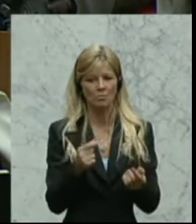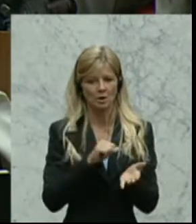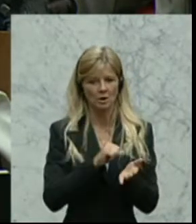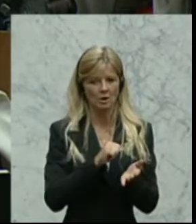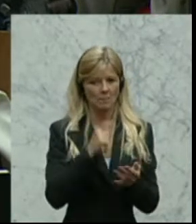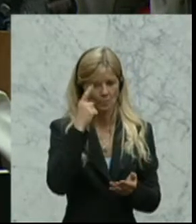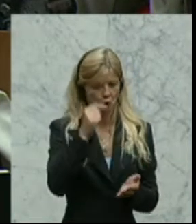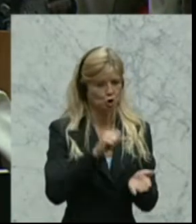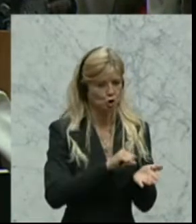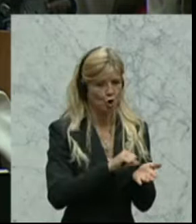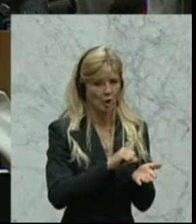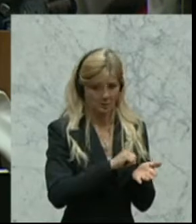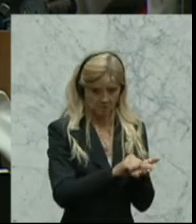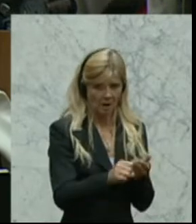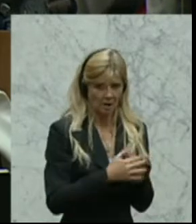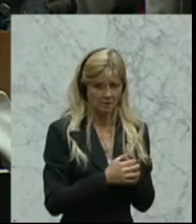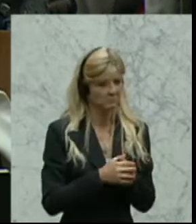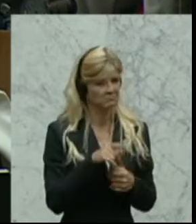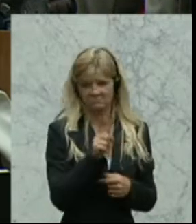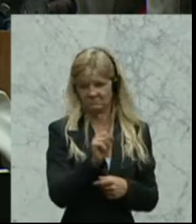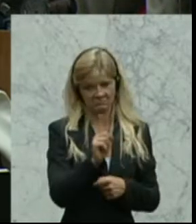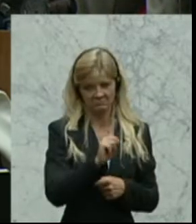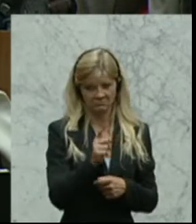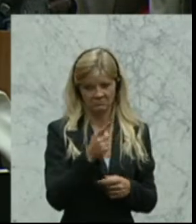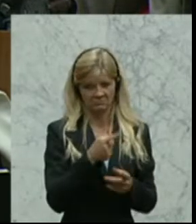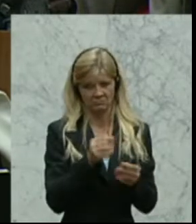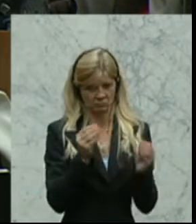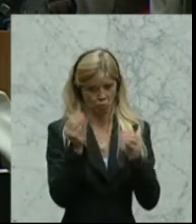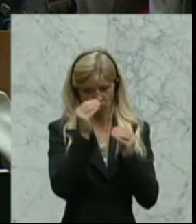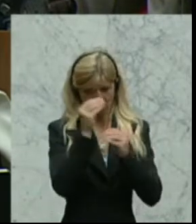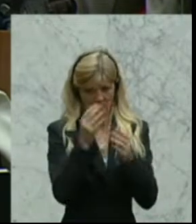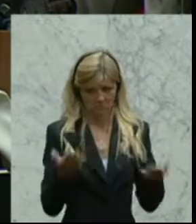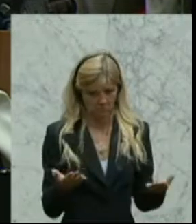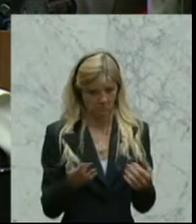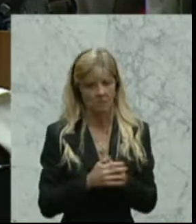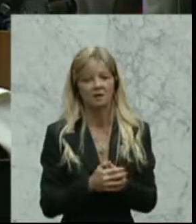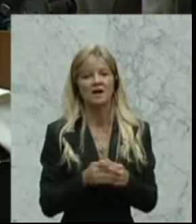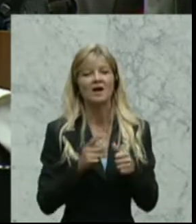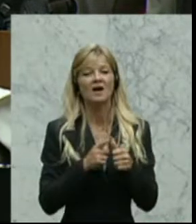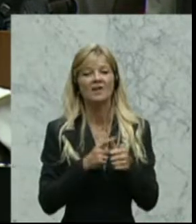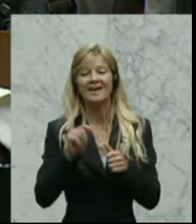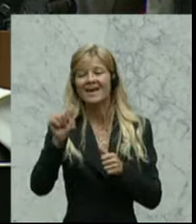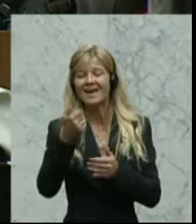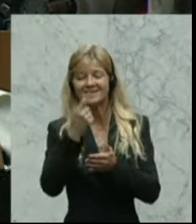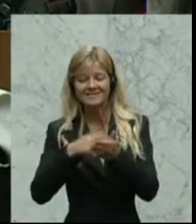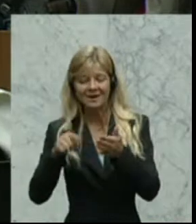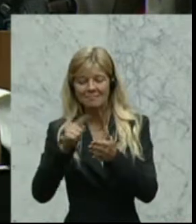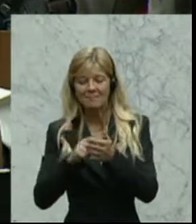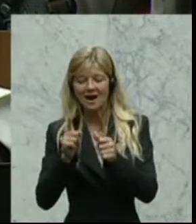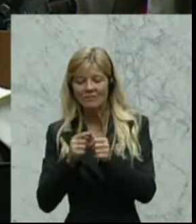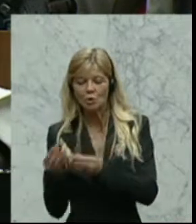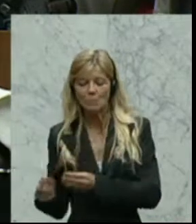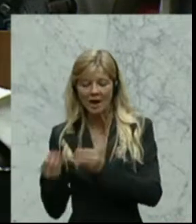Vermögen auf den Erben oder auf den, der beschenkt wird, wird zum ersten Mal beim Übergang besteuert. Da wird vorher gar nichts besteuert, Frau